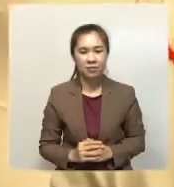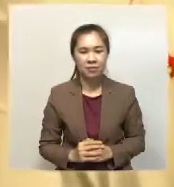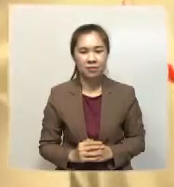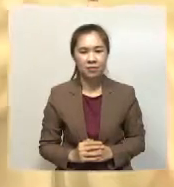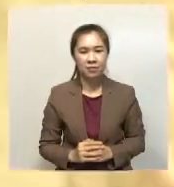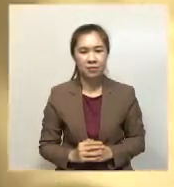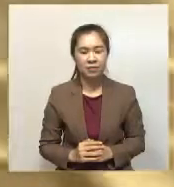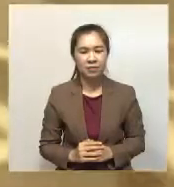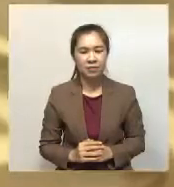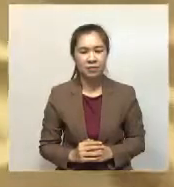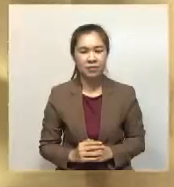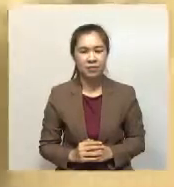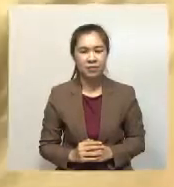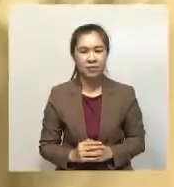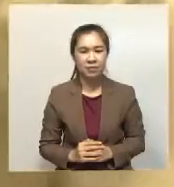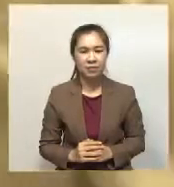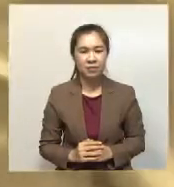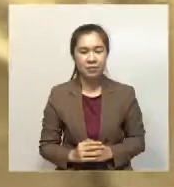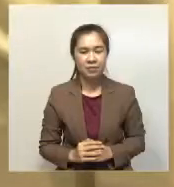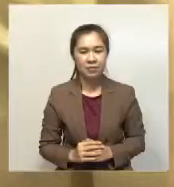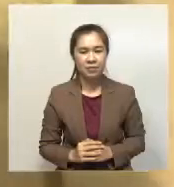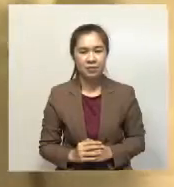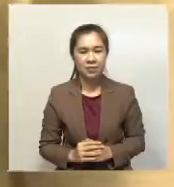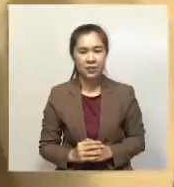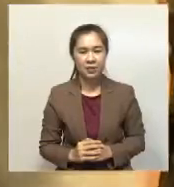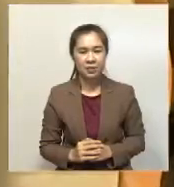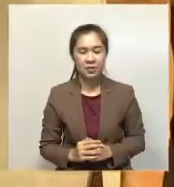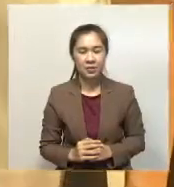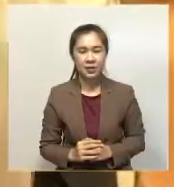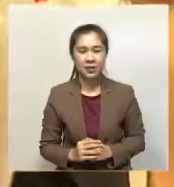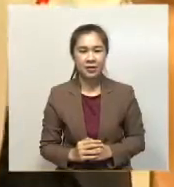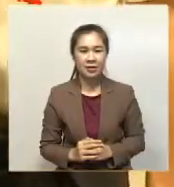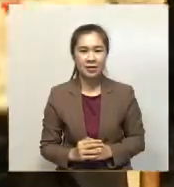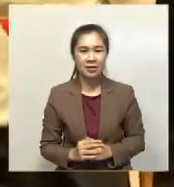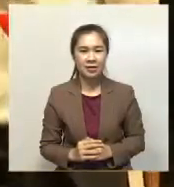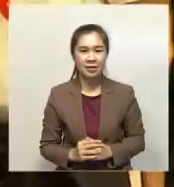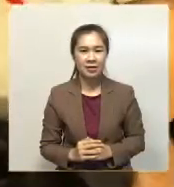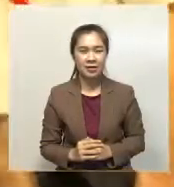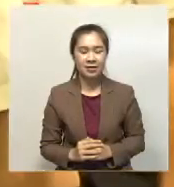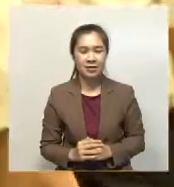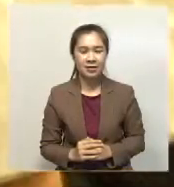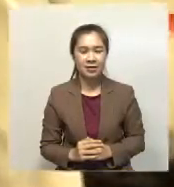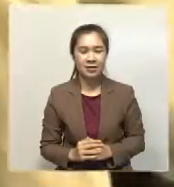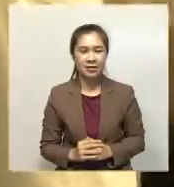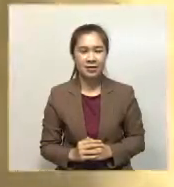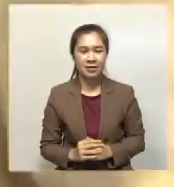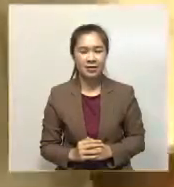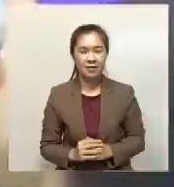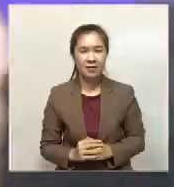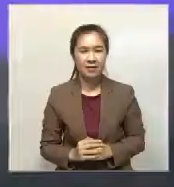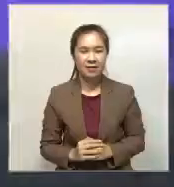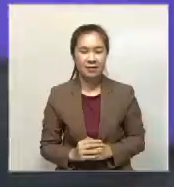าเย็นก็ขึ้นรถไฟสถานีตรงนี้กลับบ้านนั่นแหละมันก็เป็นลูปแบบนี้นะถ้าทำได้ก็จะดีนะฝากคิดต่อไปด้วยน